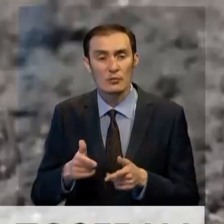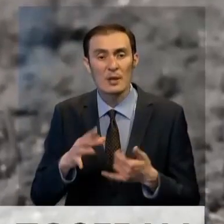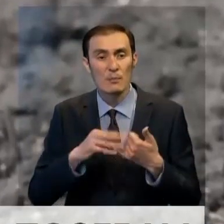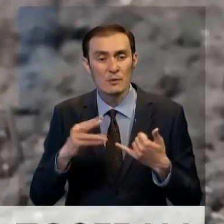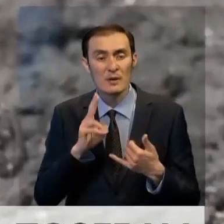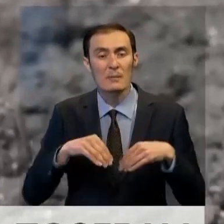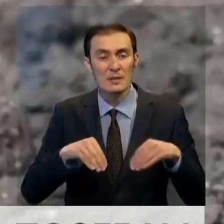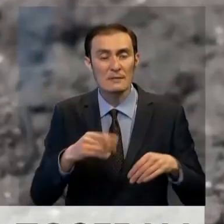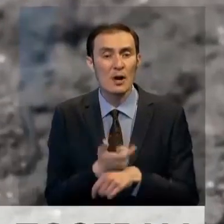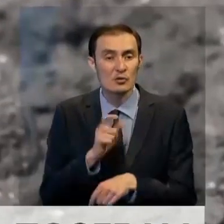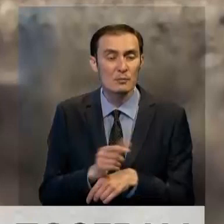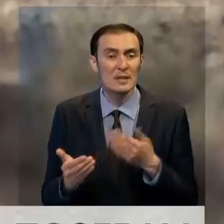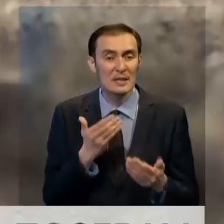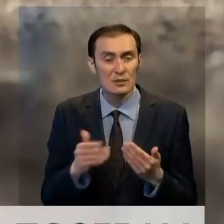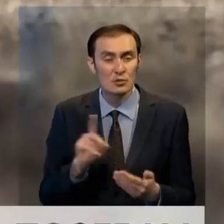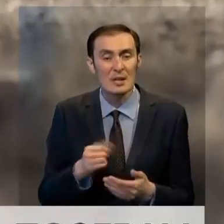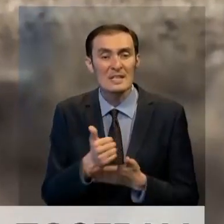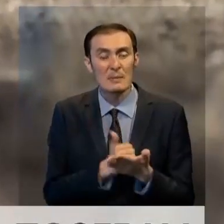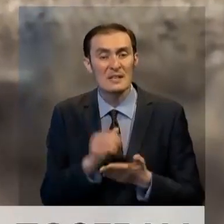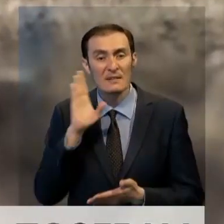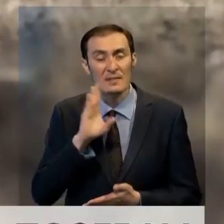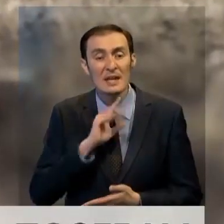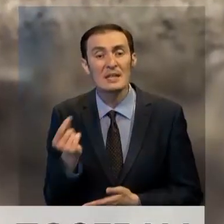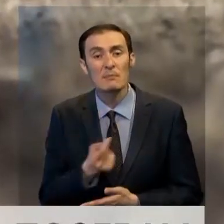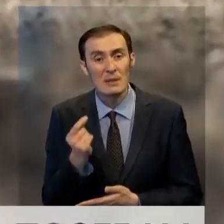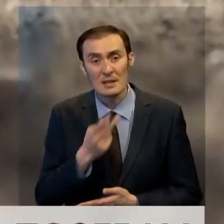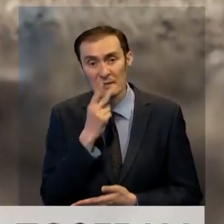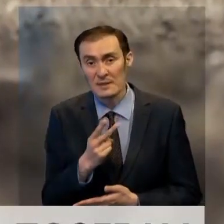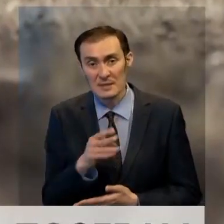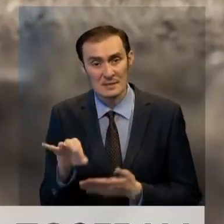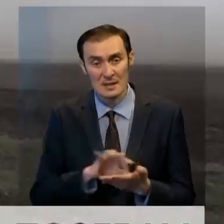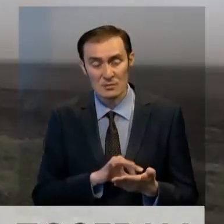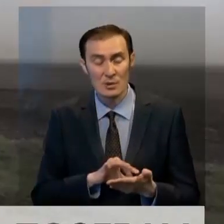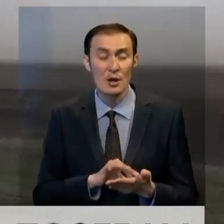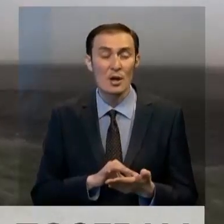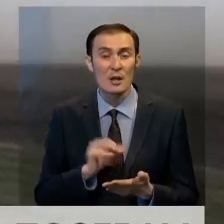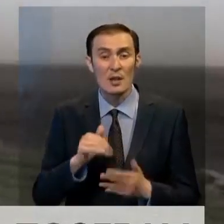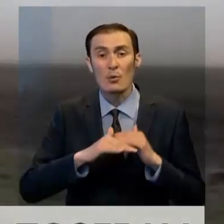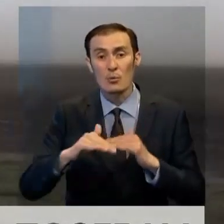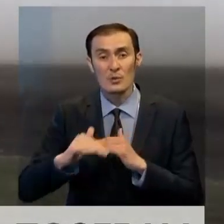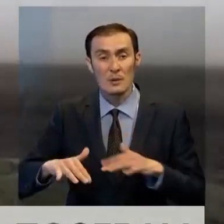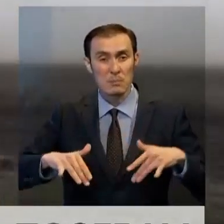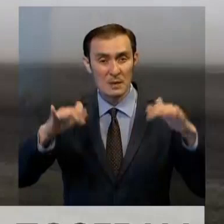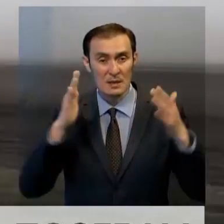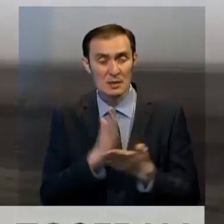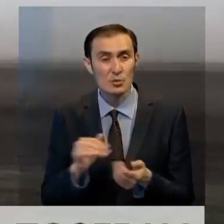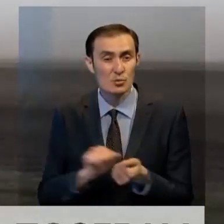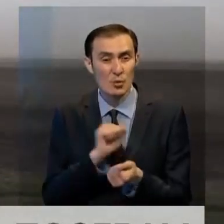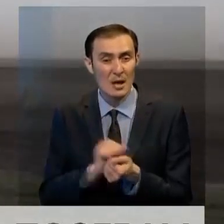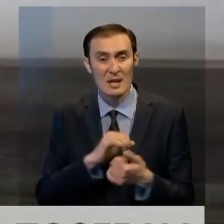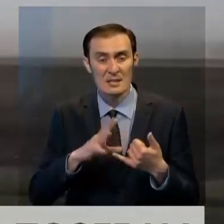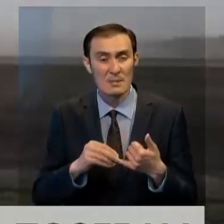почвы к посеву, особенно если учитывать, что запасов влаги мало. Это видно и невооруженным глазом. На угодьях пыль столбом. Сухая земля